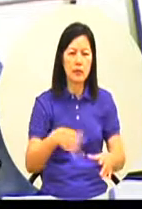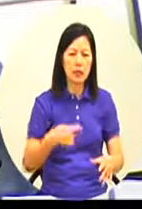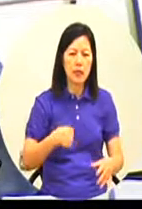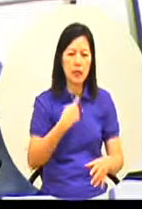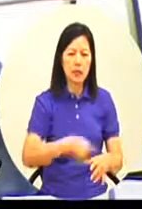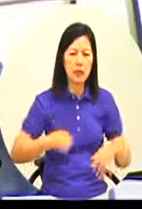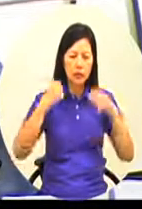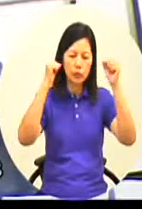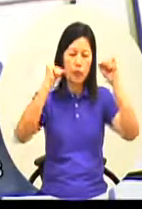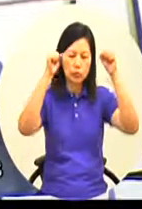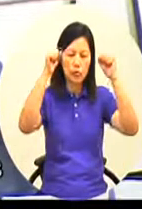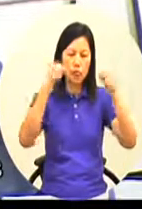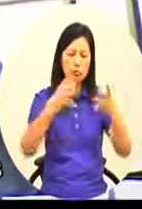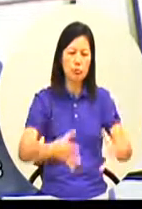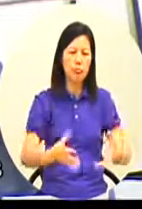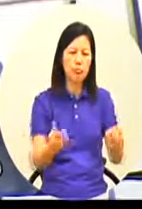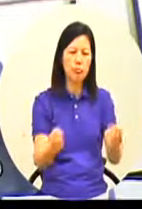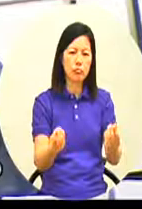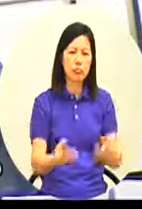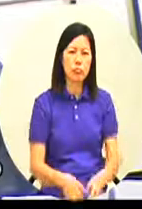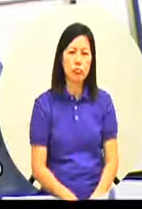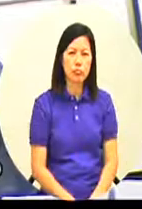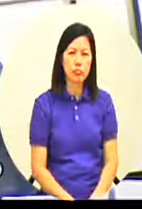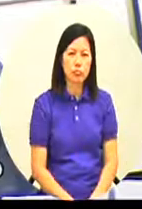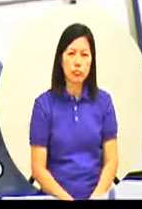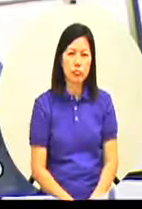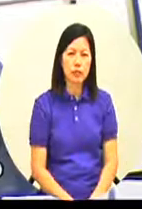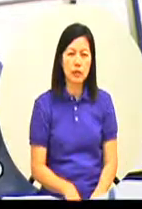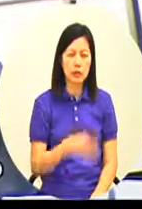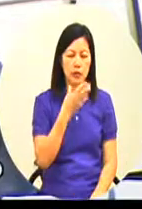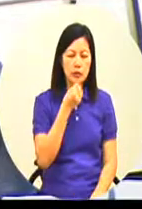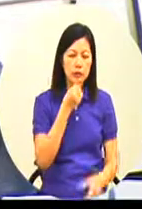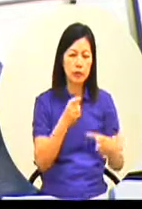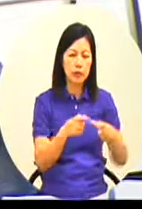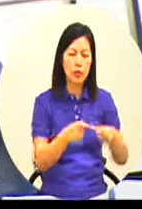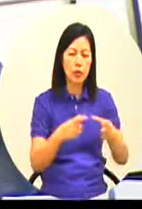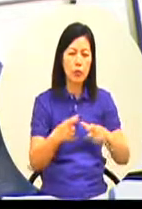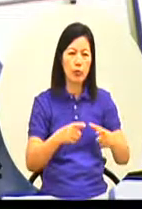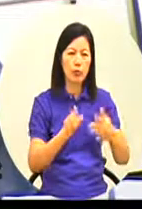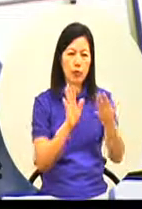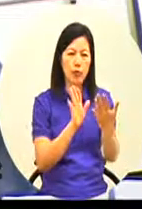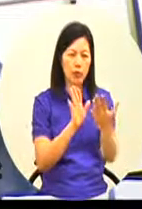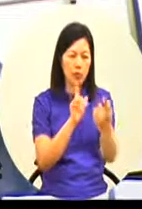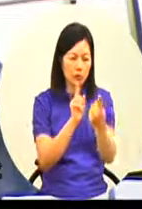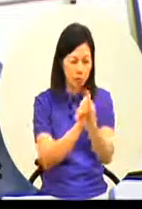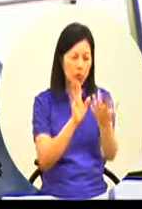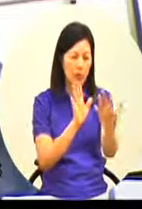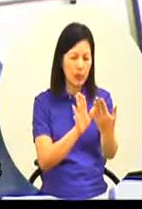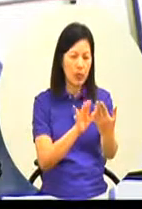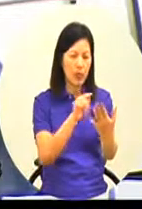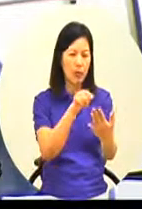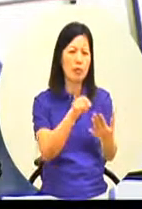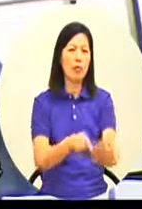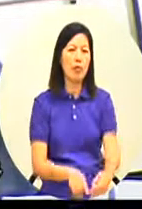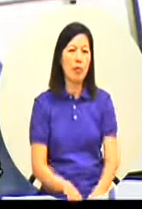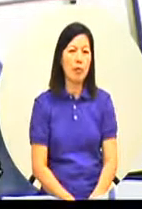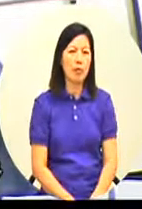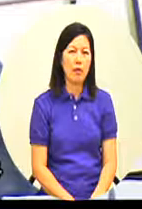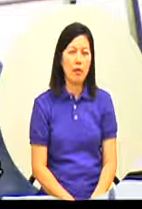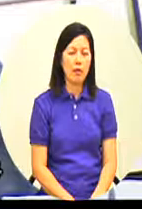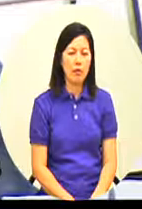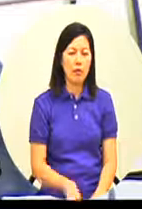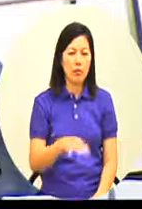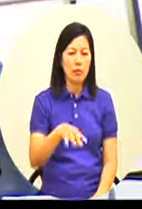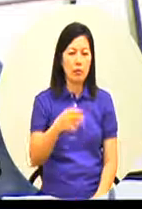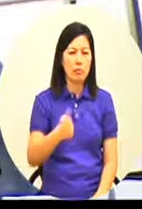施在这里。就在幸福公园的对面，这个公园，那我想请我们处长回答